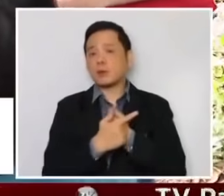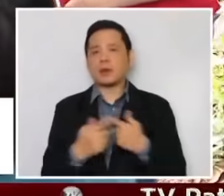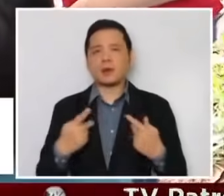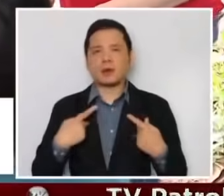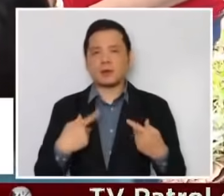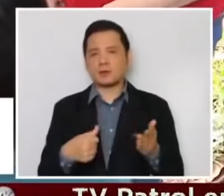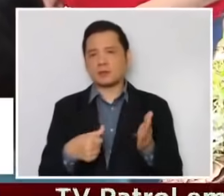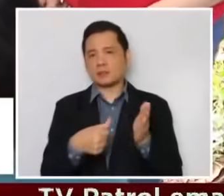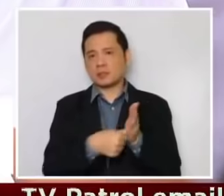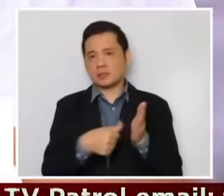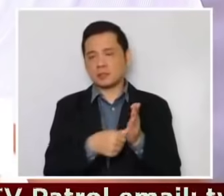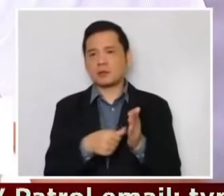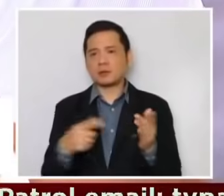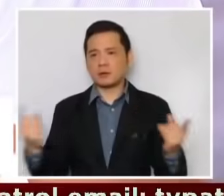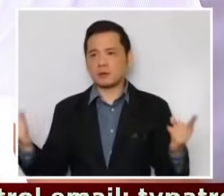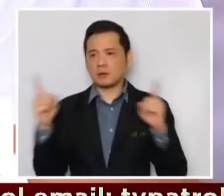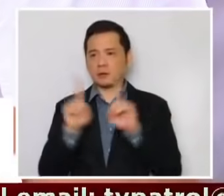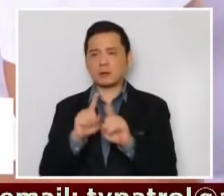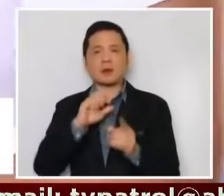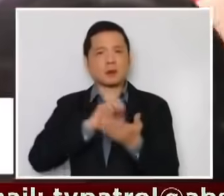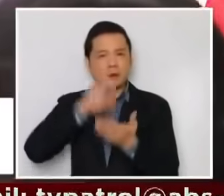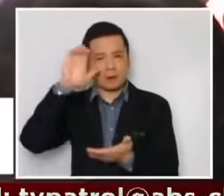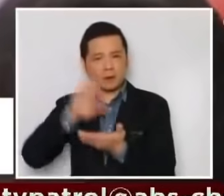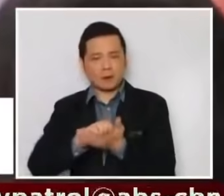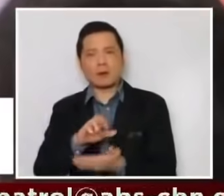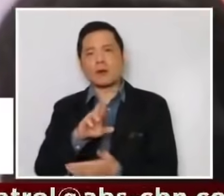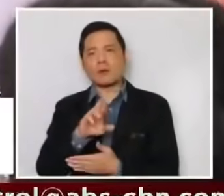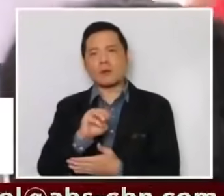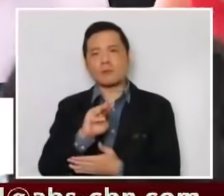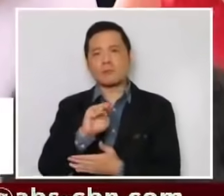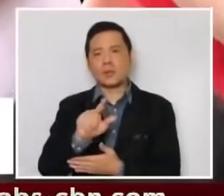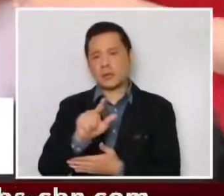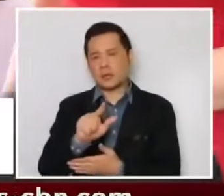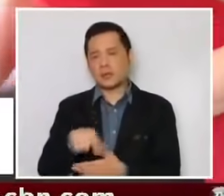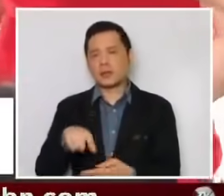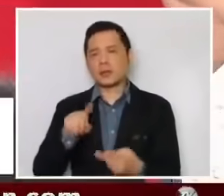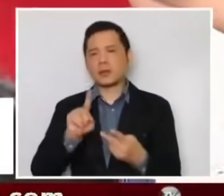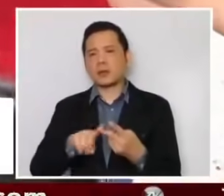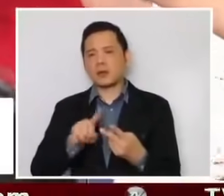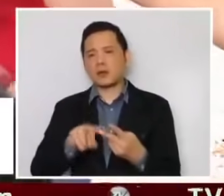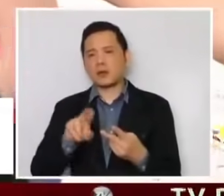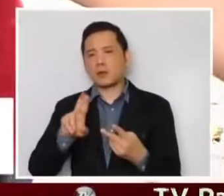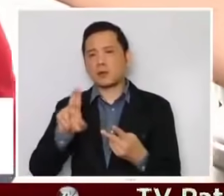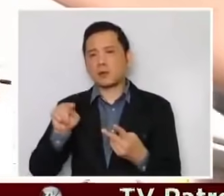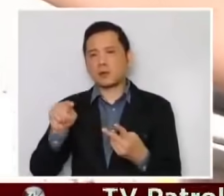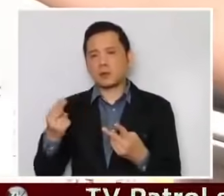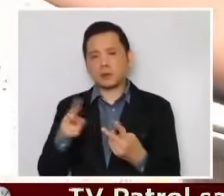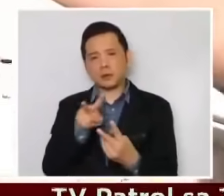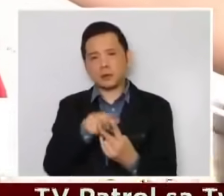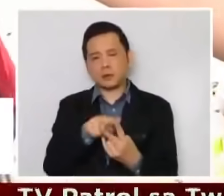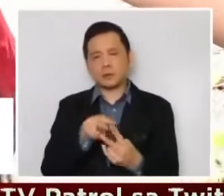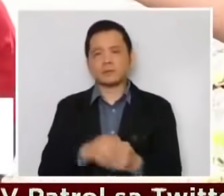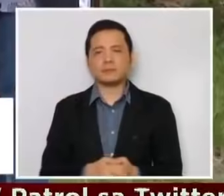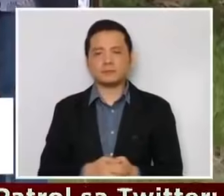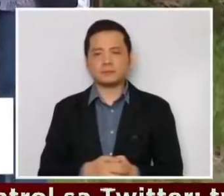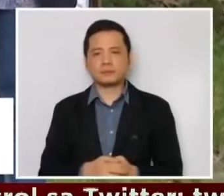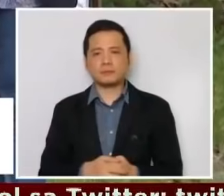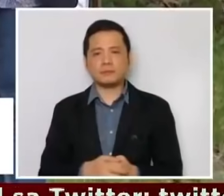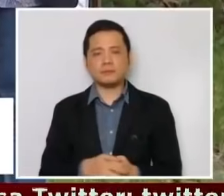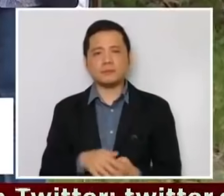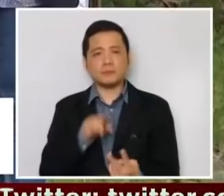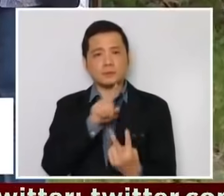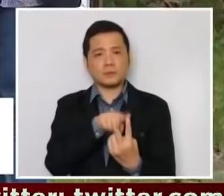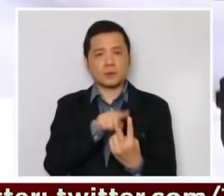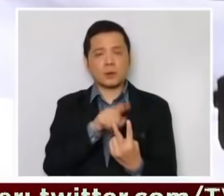target ng mag-asawang sina Governor Ramil Hernandez at Congresswoman Ruth Hernandez. Katandem pa rin ni Hernandez